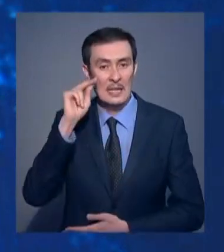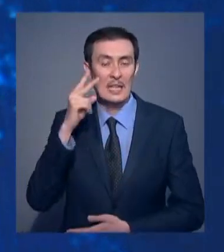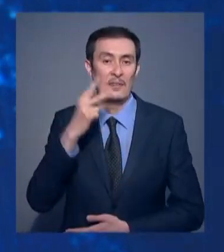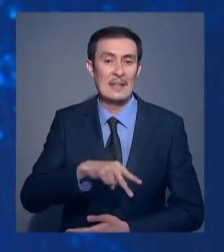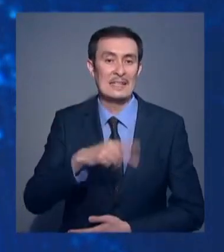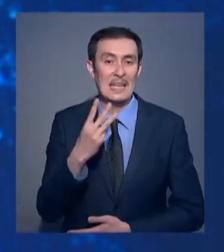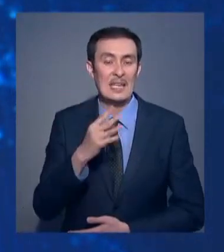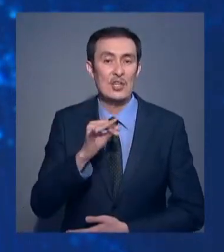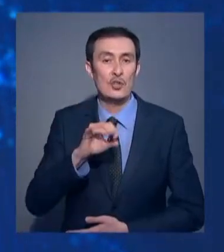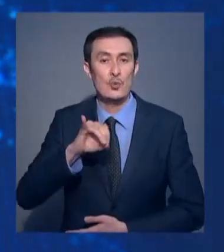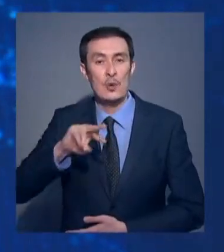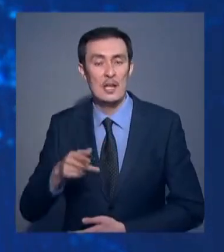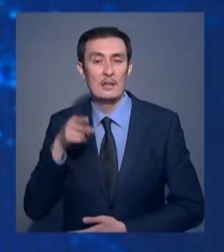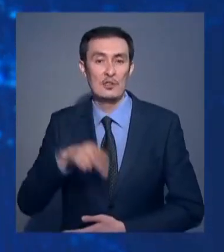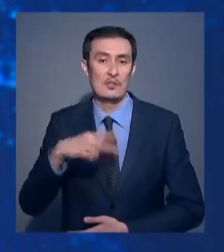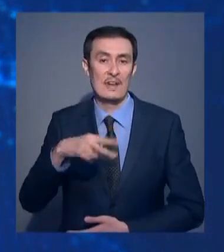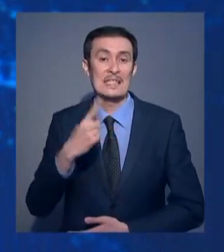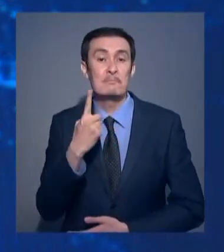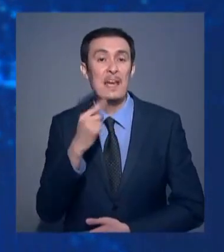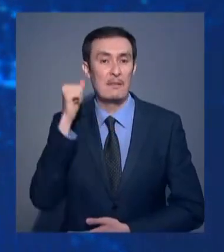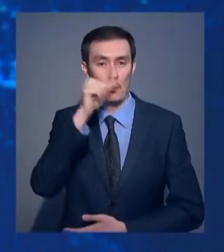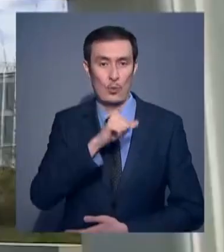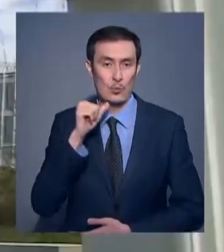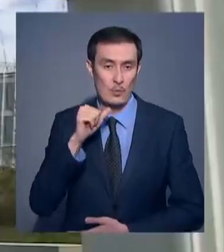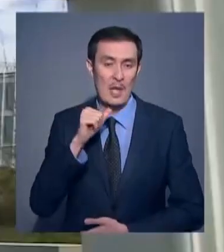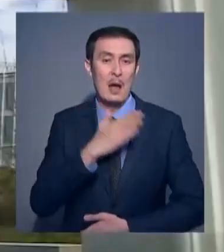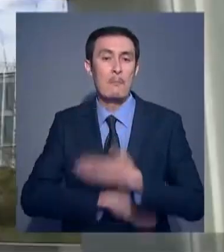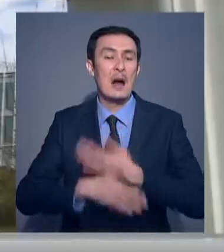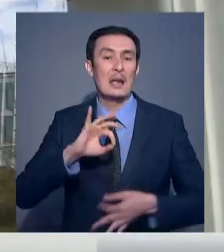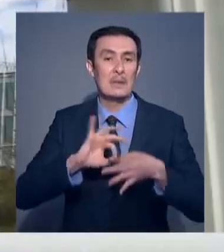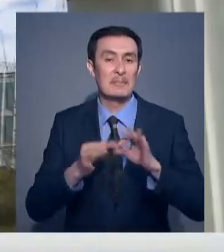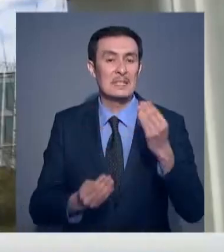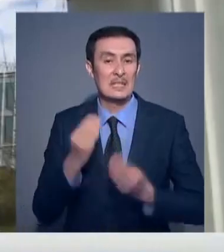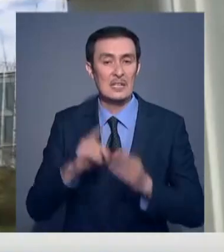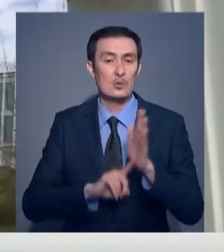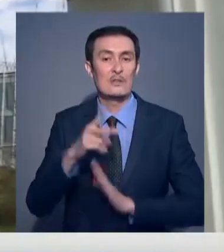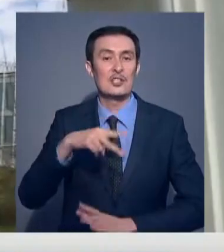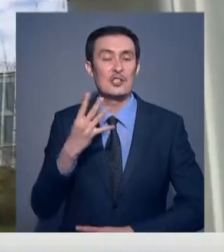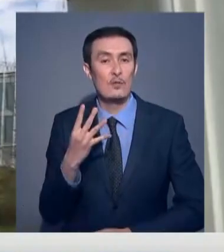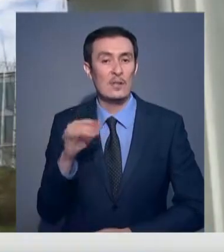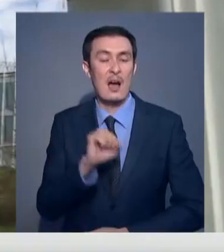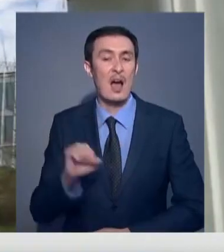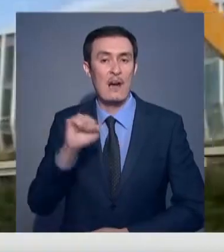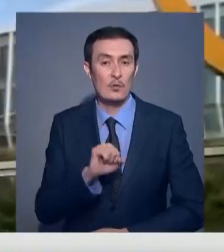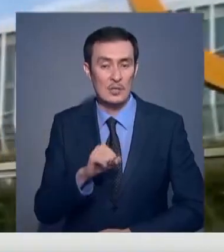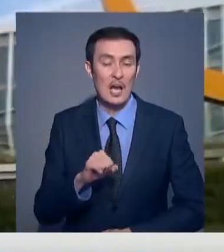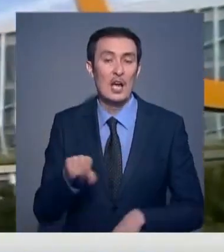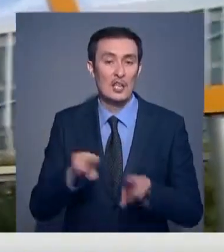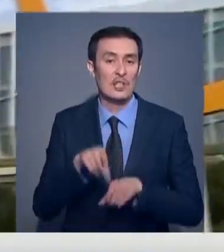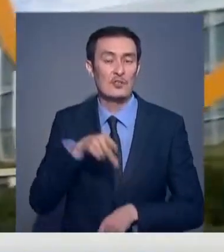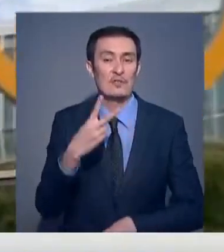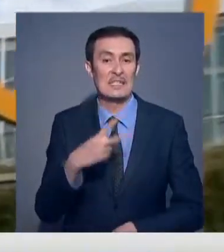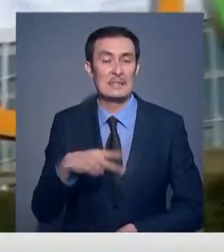дата – 23 июля 2021 года. Паралимпийские игры стартуют 24 августа того же